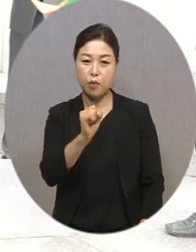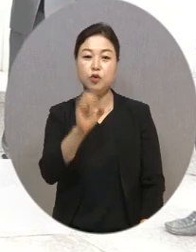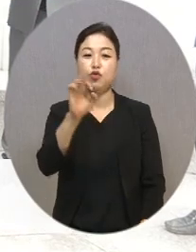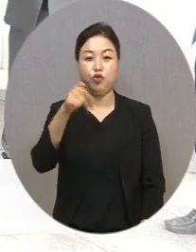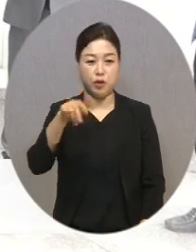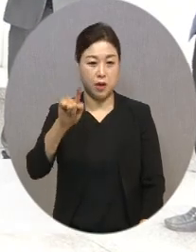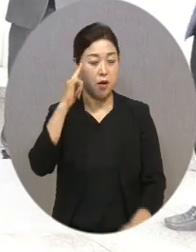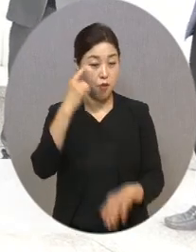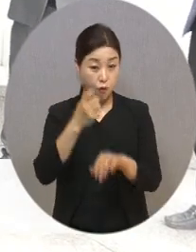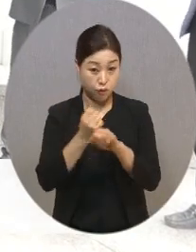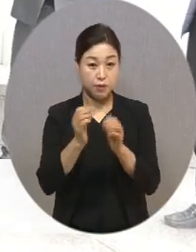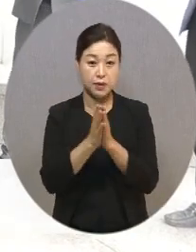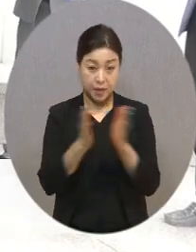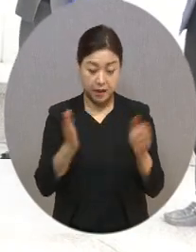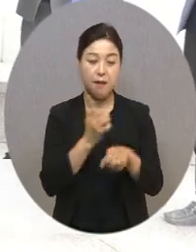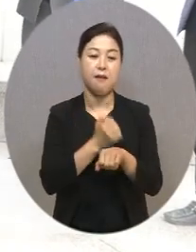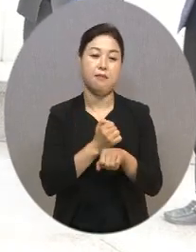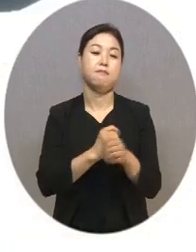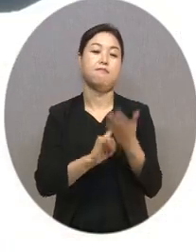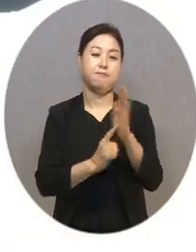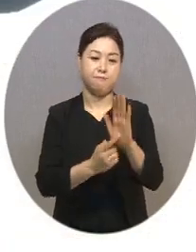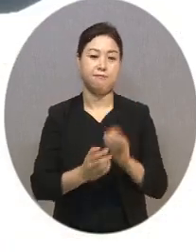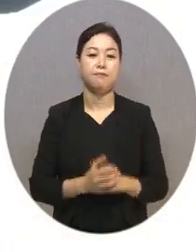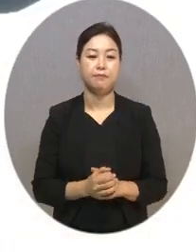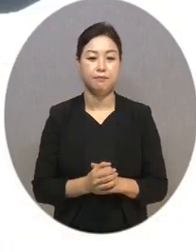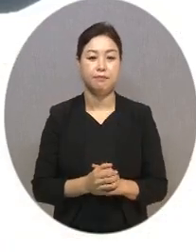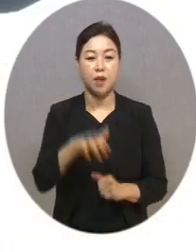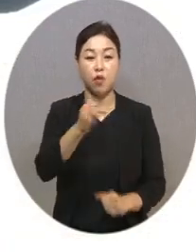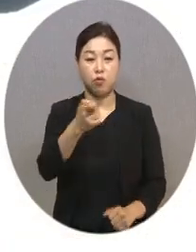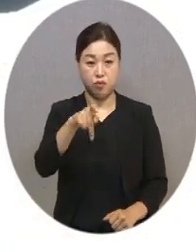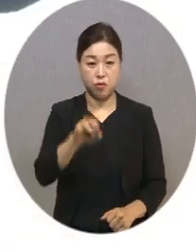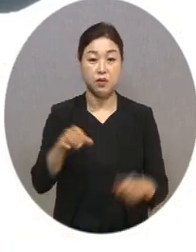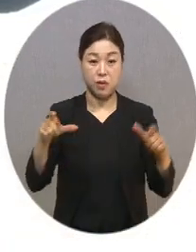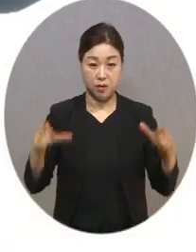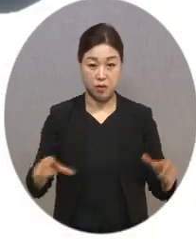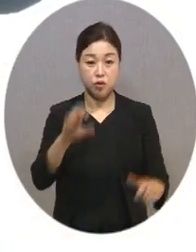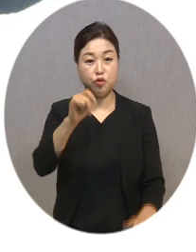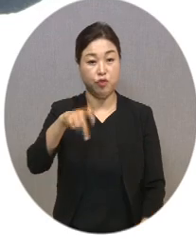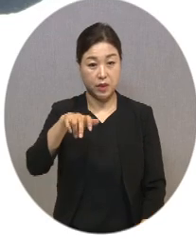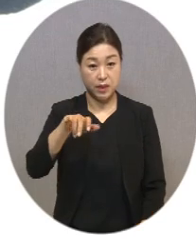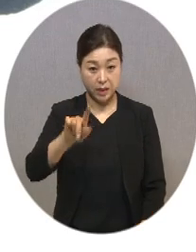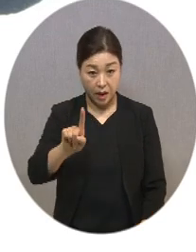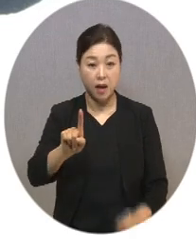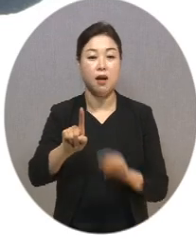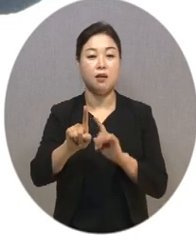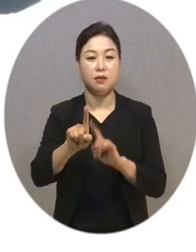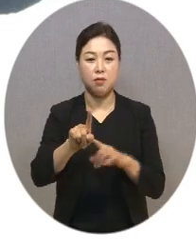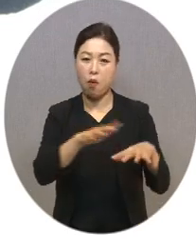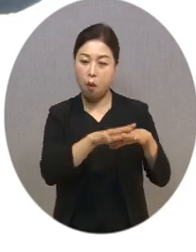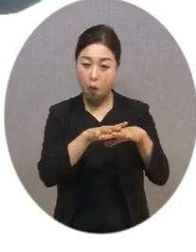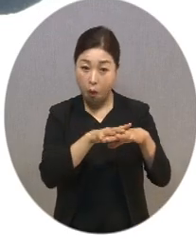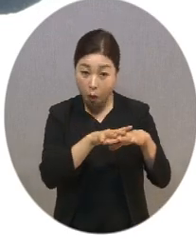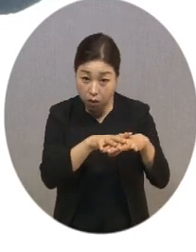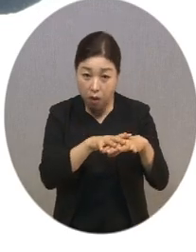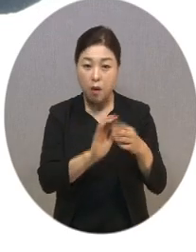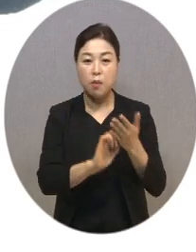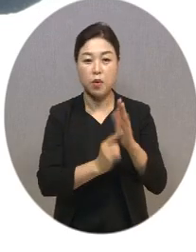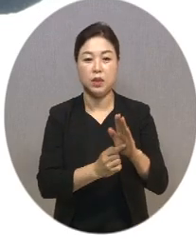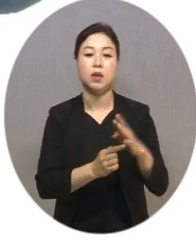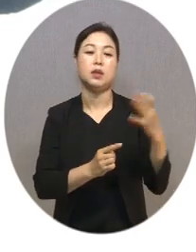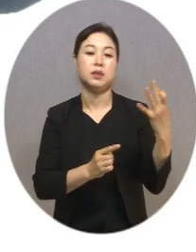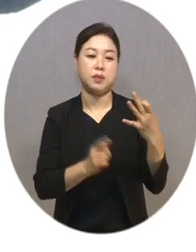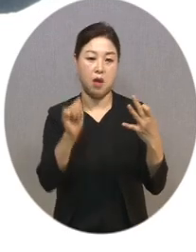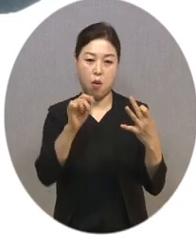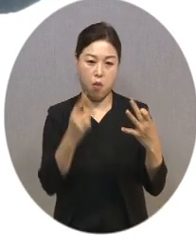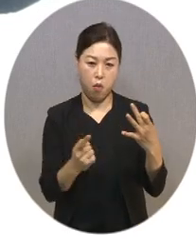연구를 본격화한다고 밝혔습니다. 고흥군의 경우 유자 지리적 표시제 14호로 전국